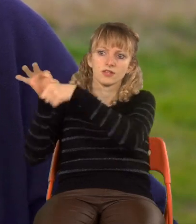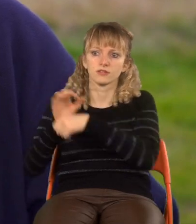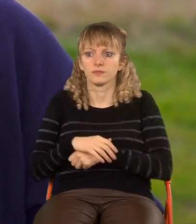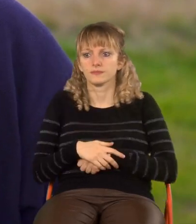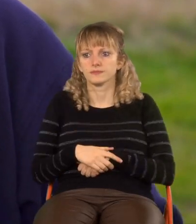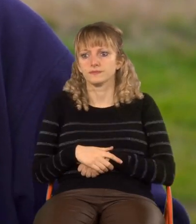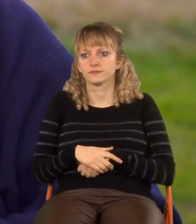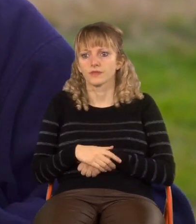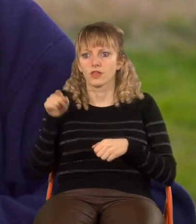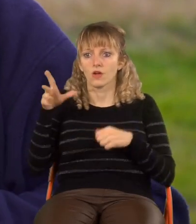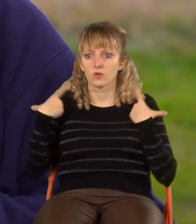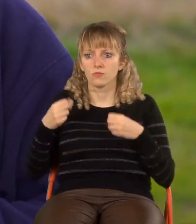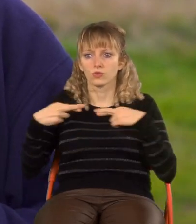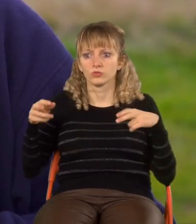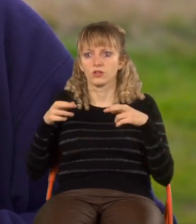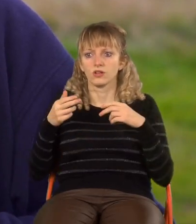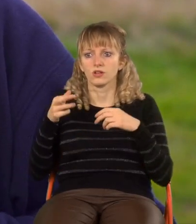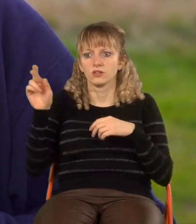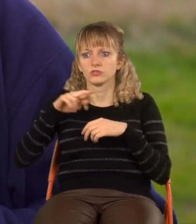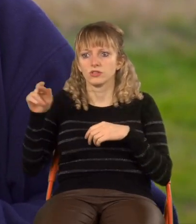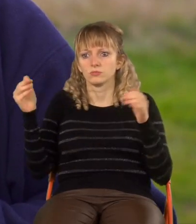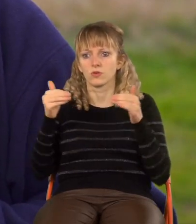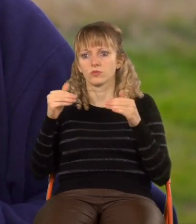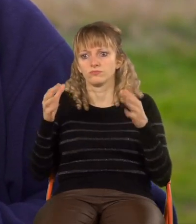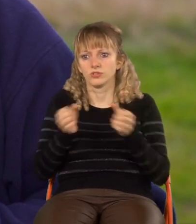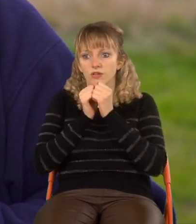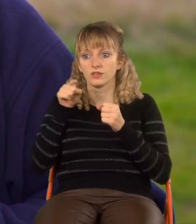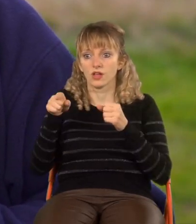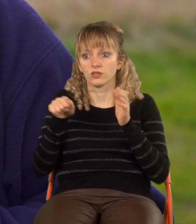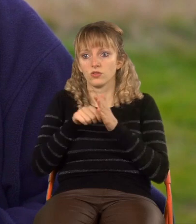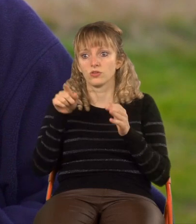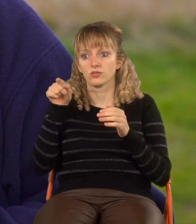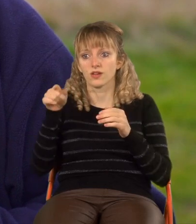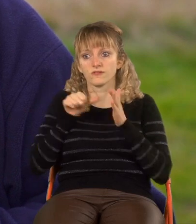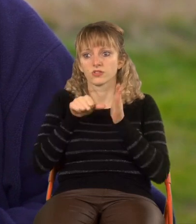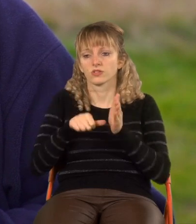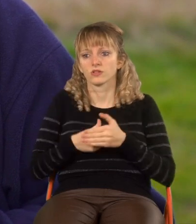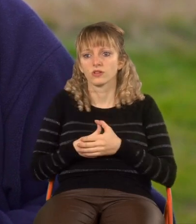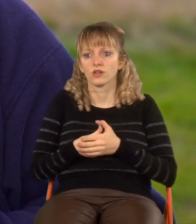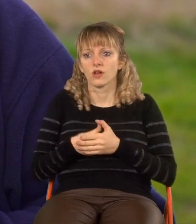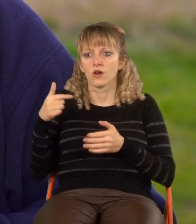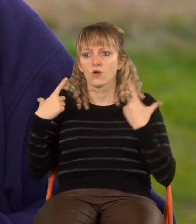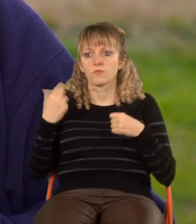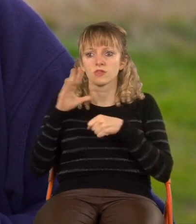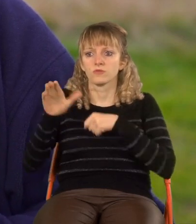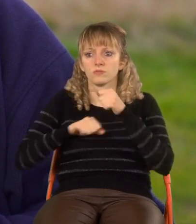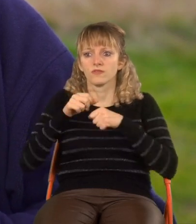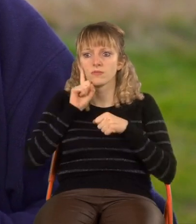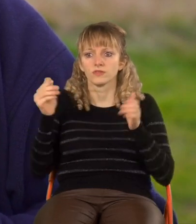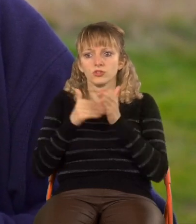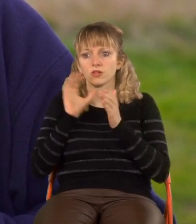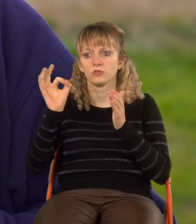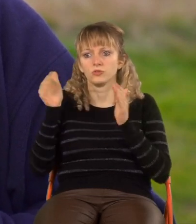pomogli w transporcie tej osoby. Różne rzeczy się mogą przytrafić. No, do takiej wyprawy z osobą niepełnosprawną naprawdę trzeba